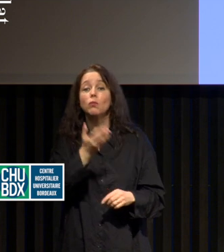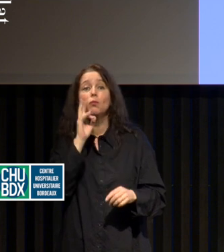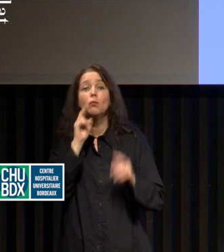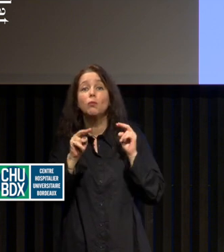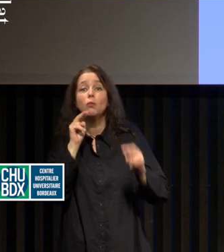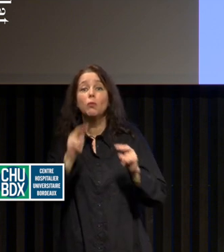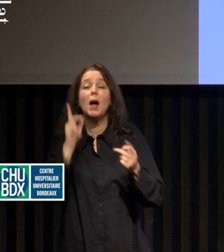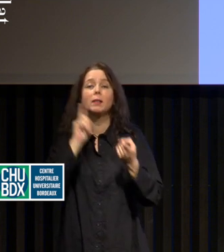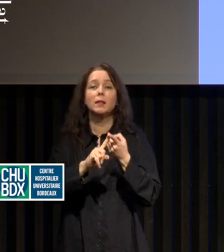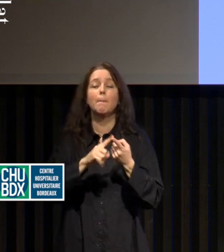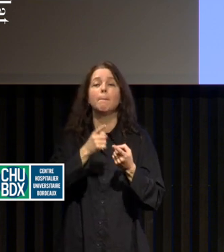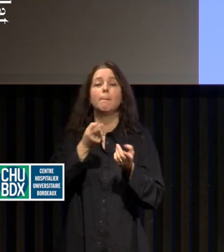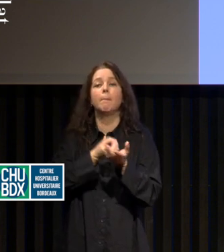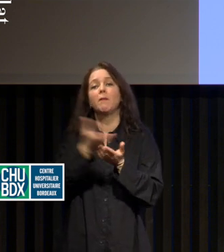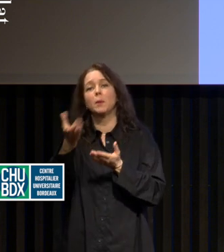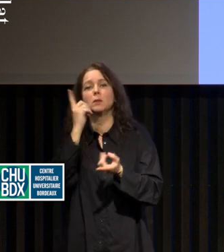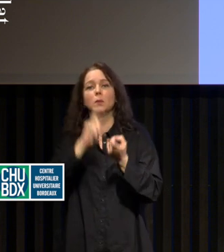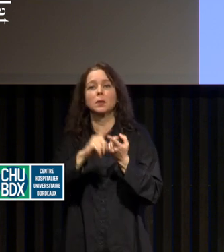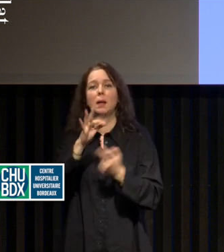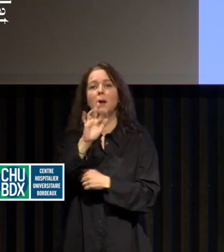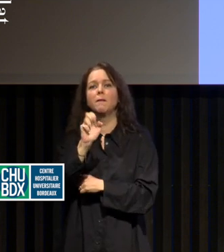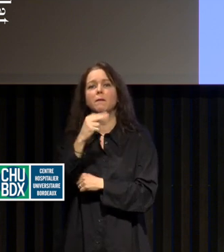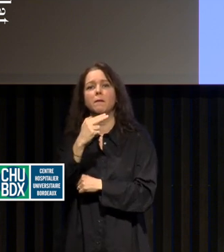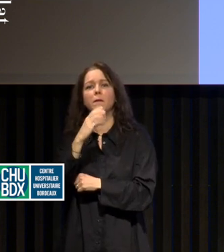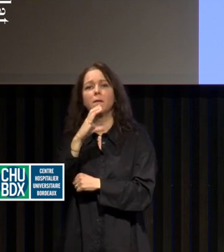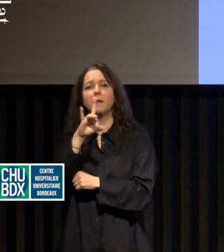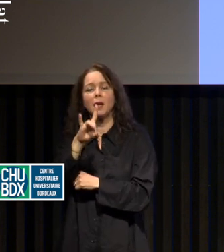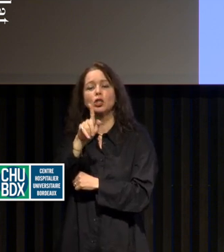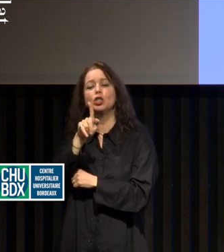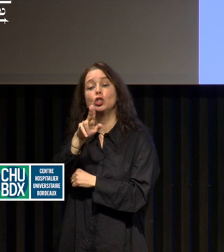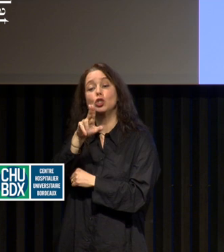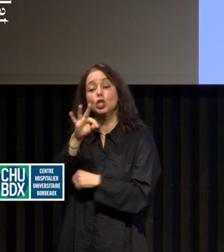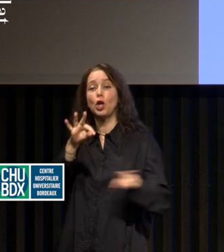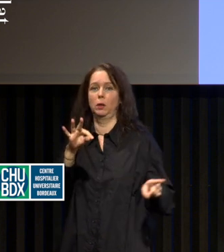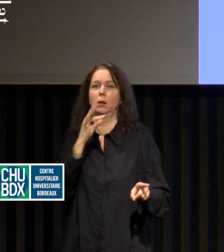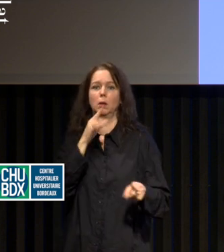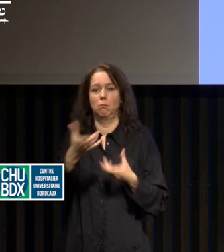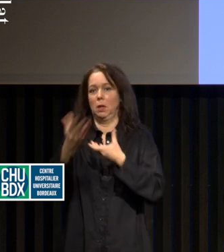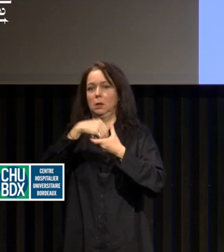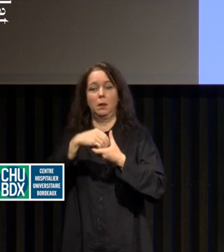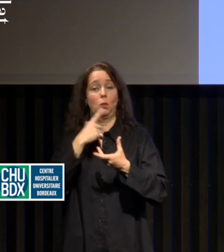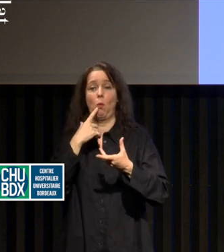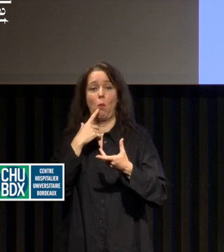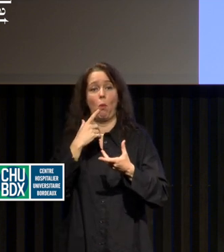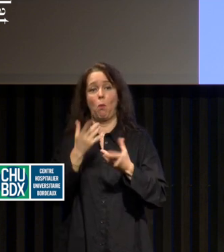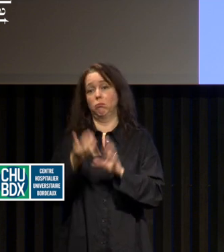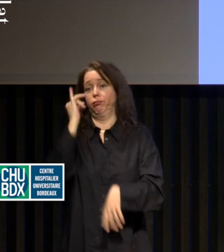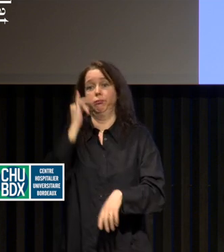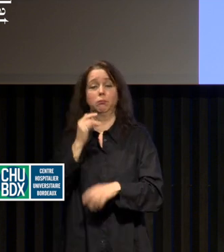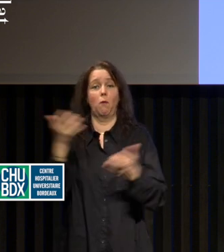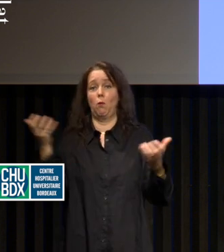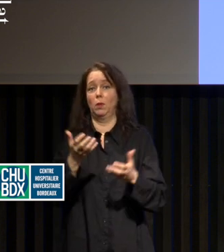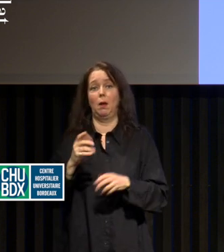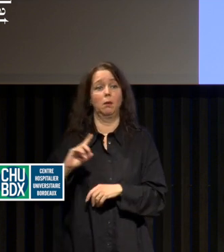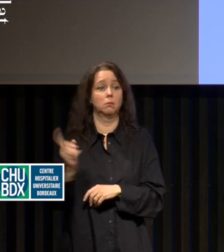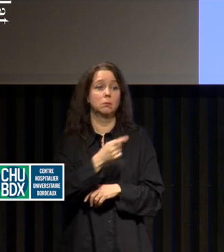messages sur le French Gut, c'est une participation volontaire, citoyenne. C'est pas mal de faire ce genre de choses, et je trouve que c'est pas trop dans